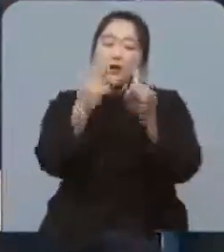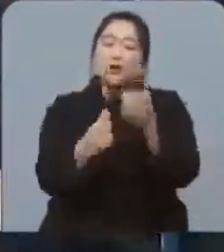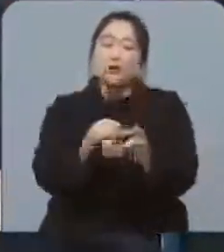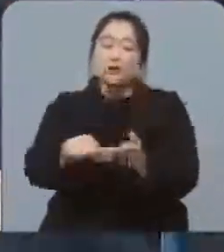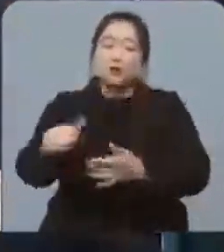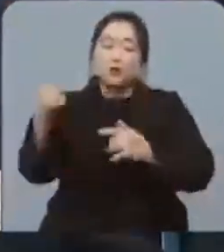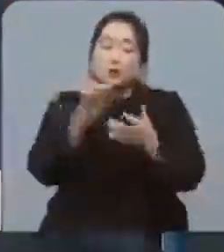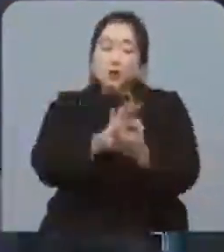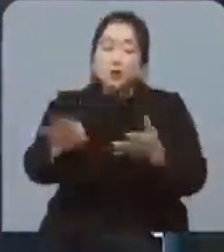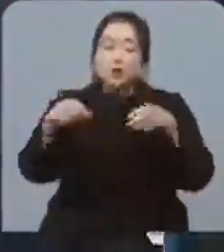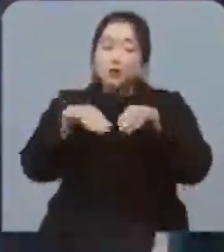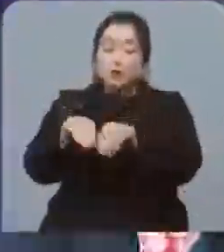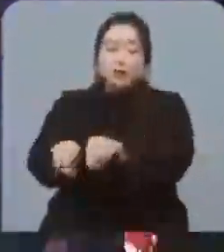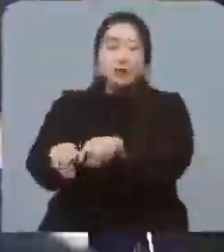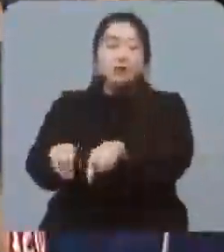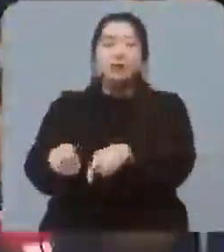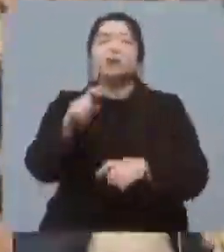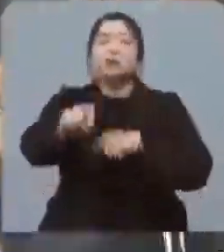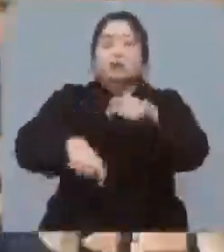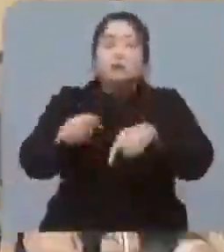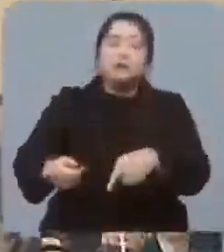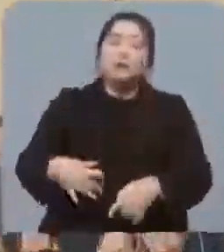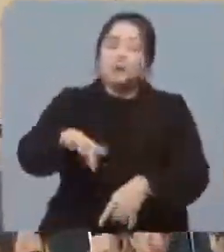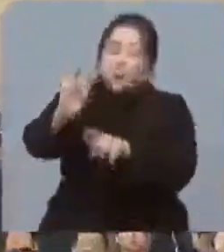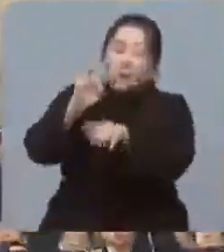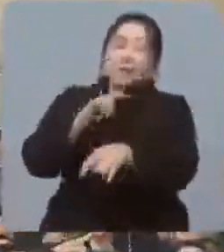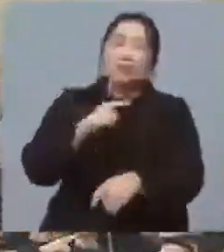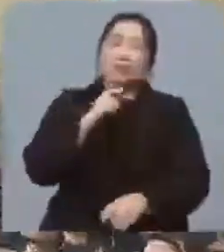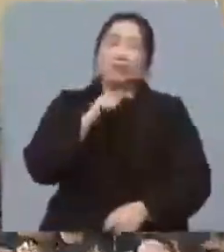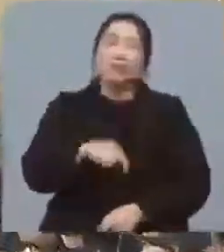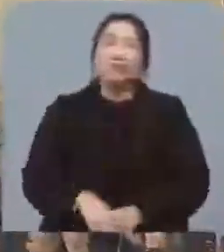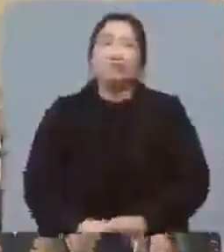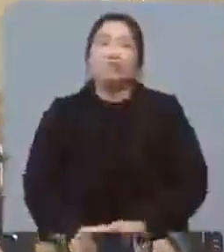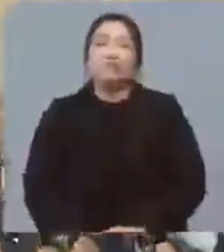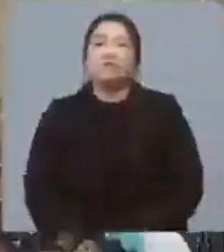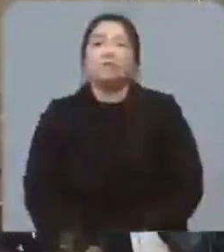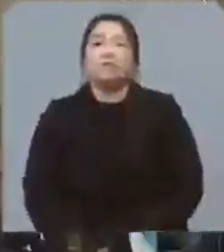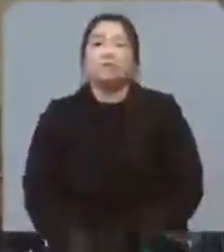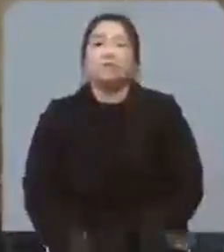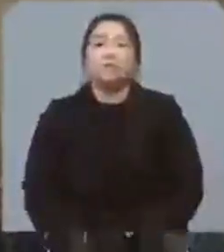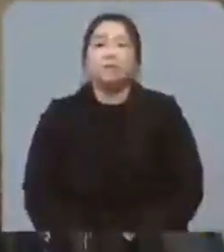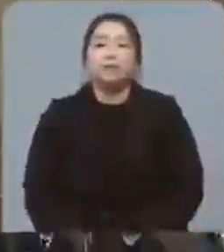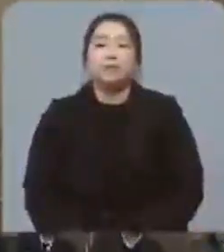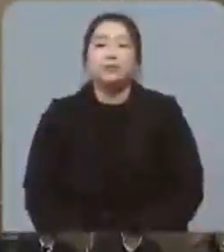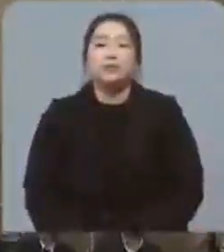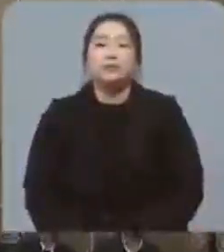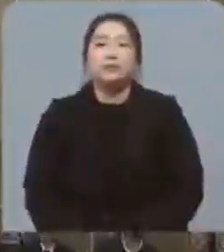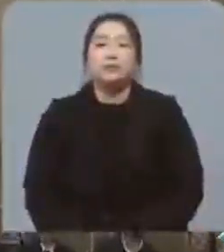정책을 마련해 실천해야 한다고 강조합니다. KBS 뉴스 이만영입니다.